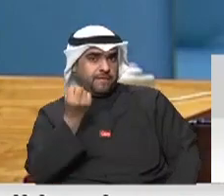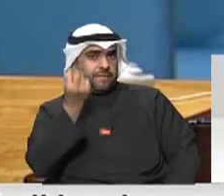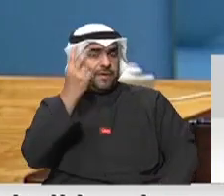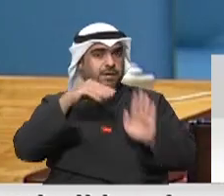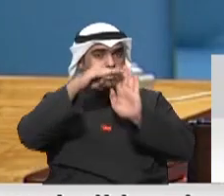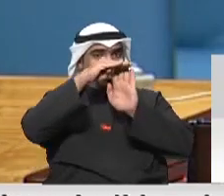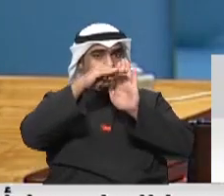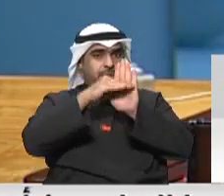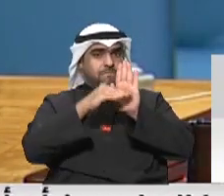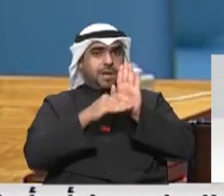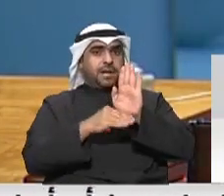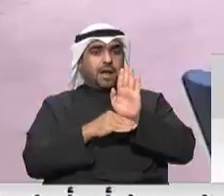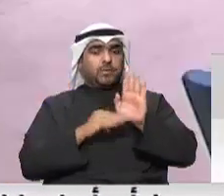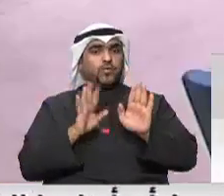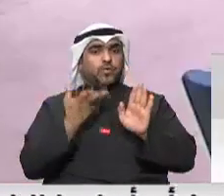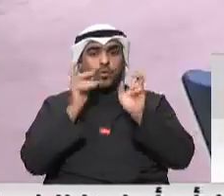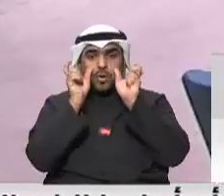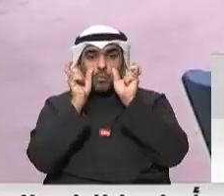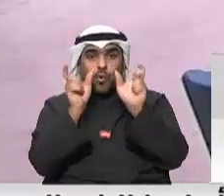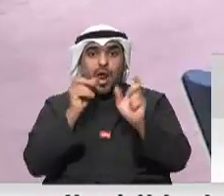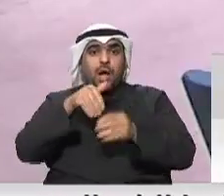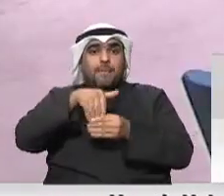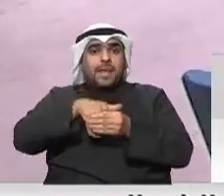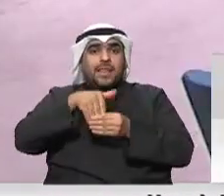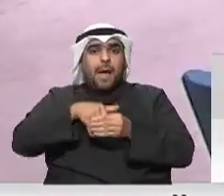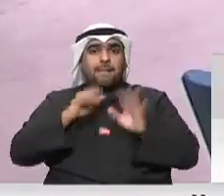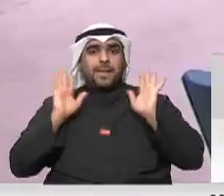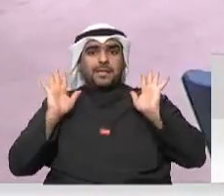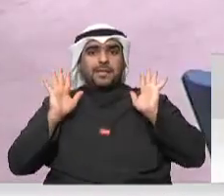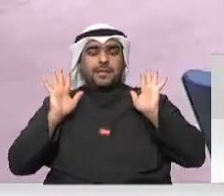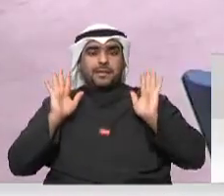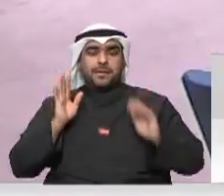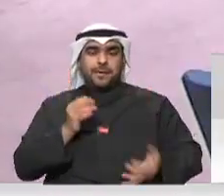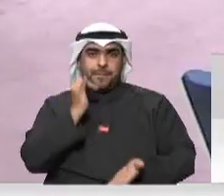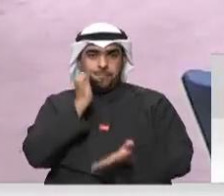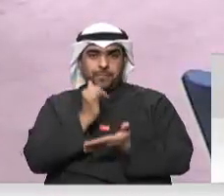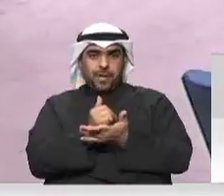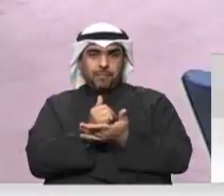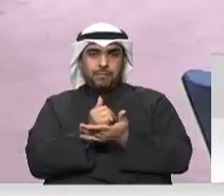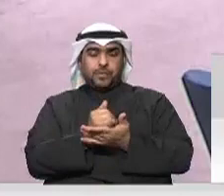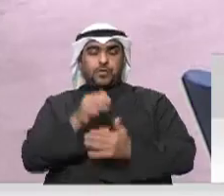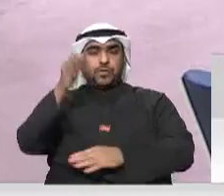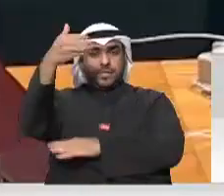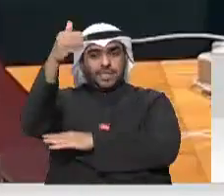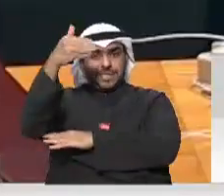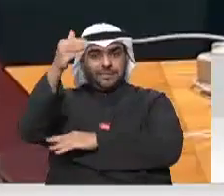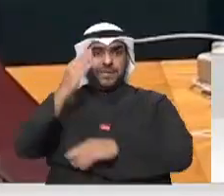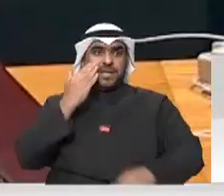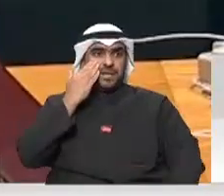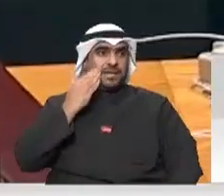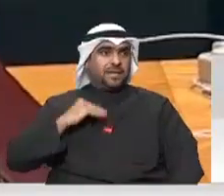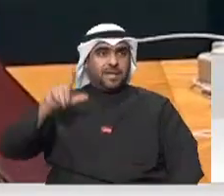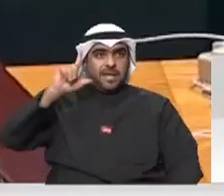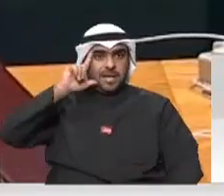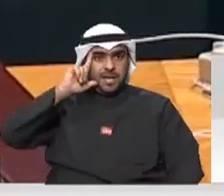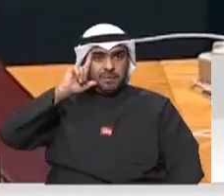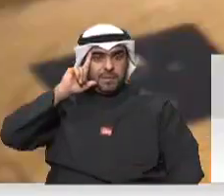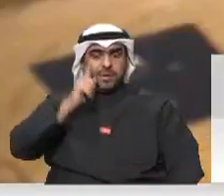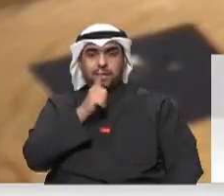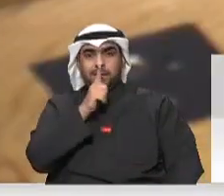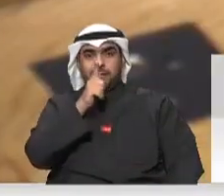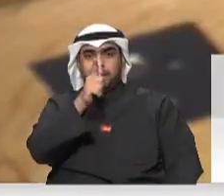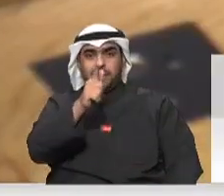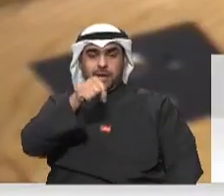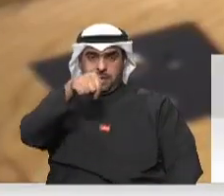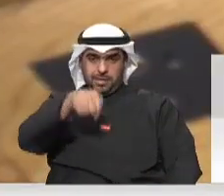تطلعات الشعب الليبي وطالب المندوب الليبي لدى الامم المتحده بضروره مراجعه نظام الجزاءات الدوليه